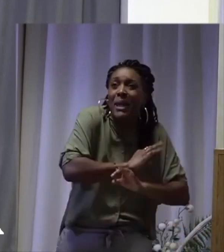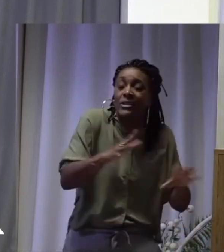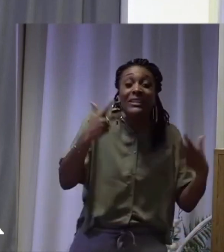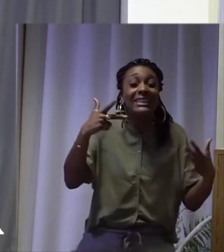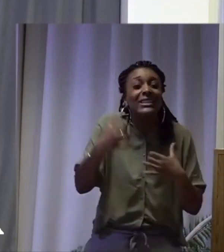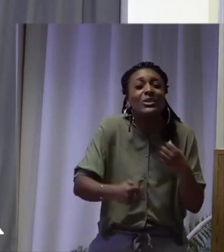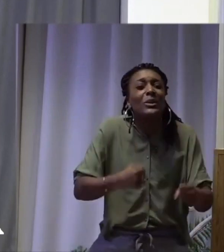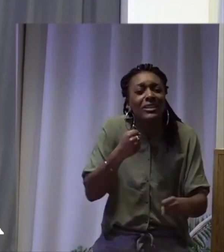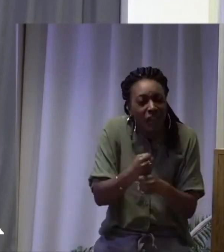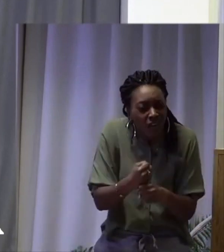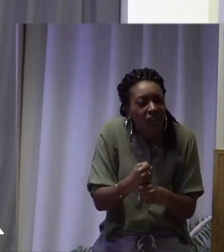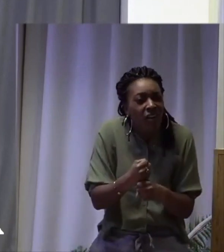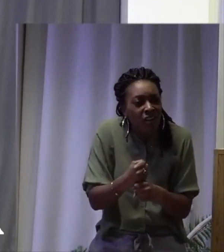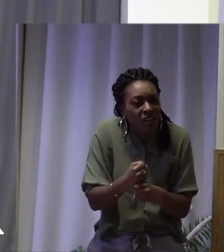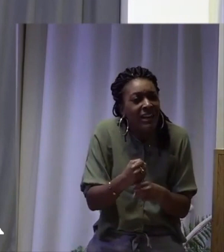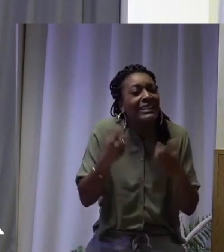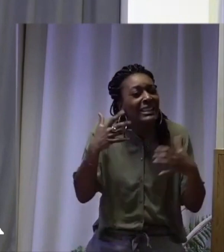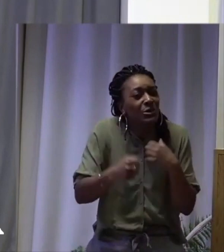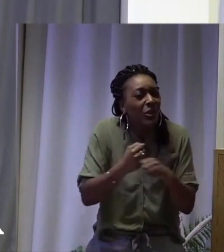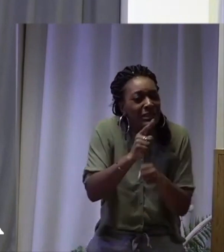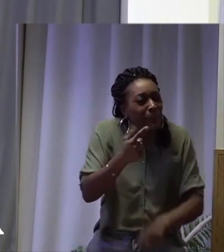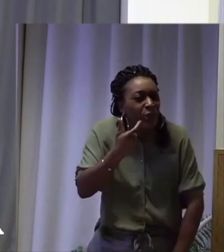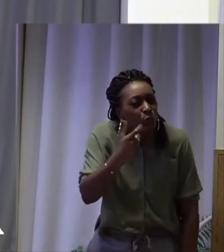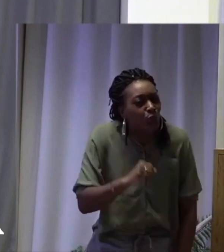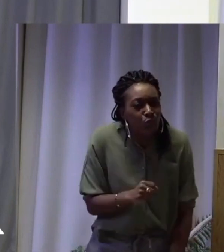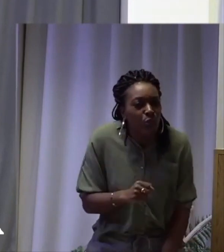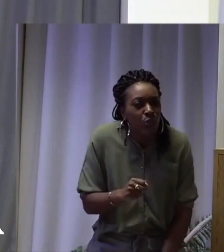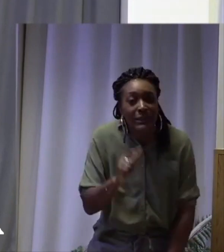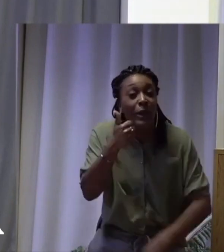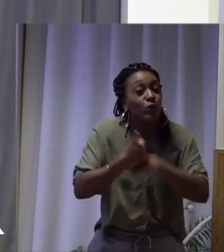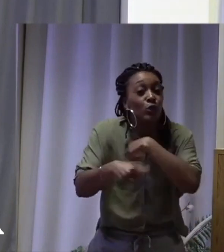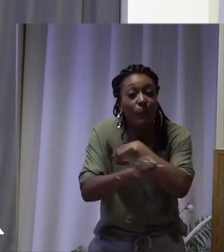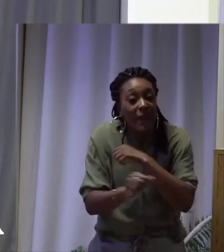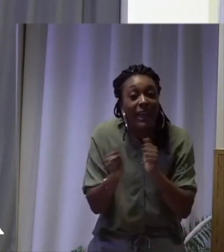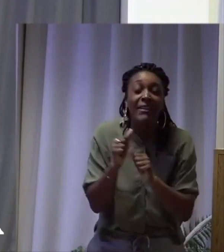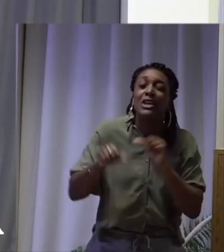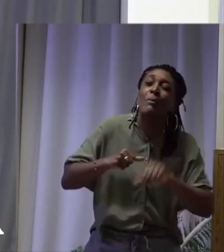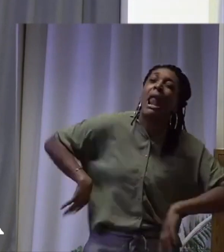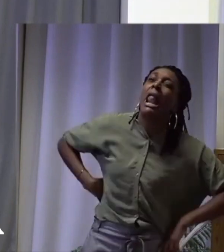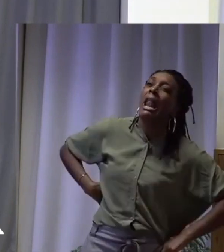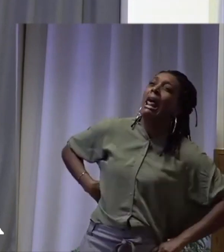18 ans. C'est pas 2 jours, c'est pas une semaine avec un labago,